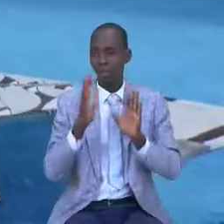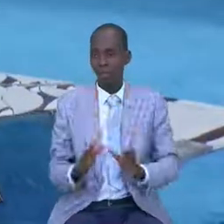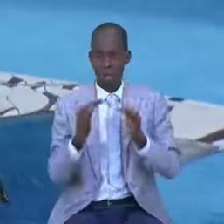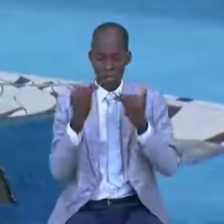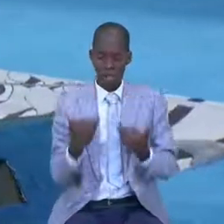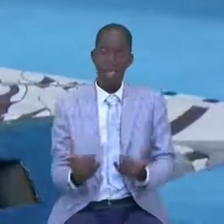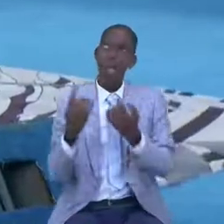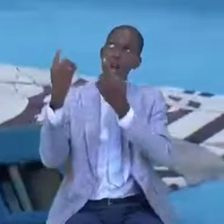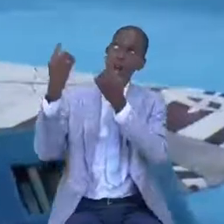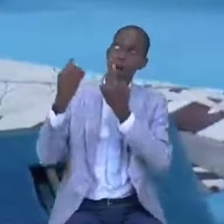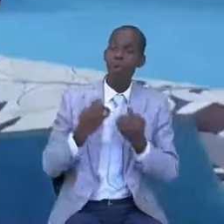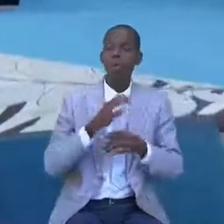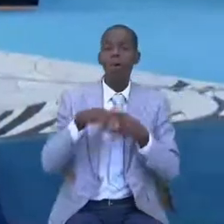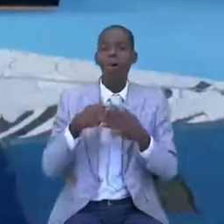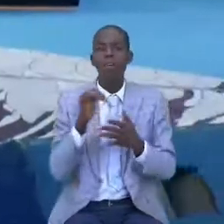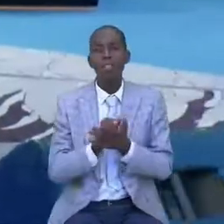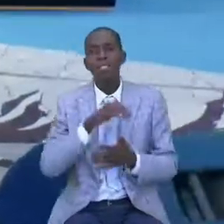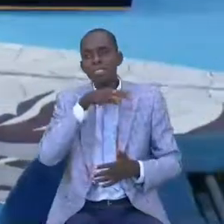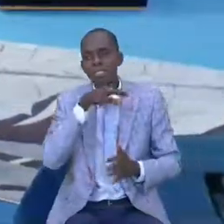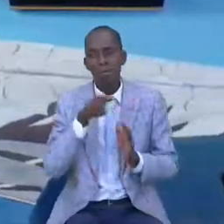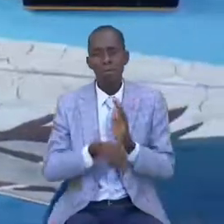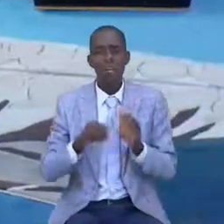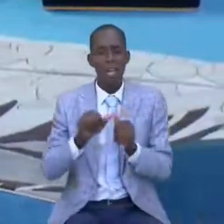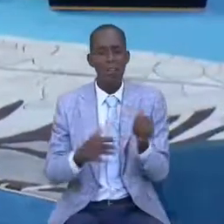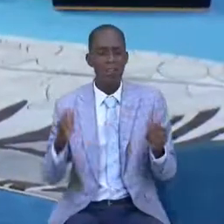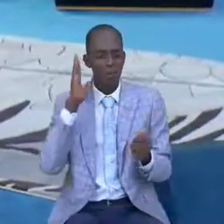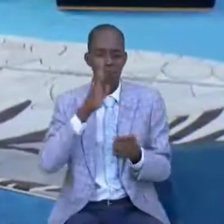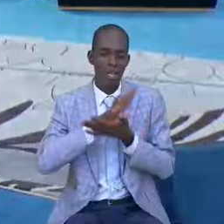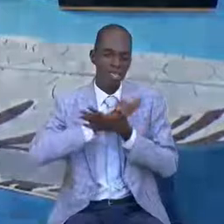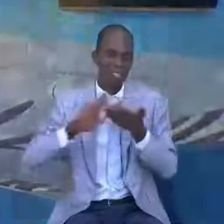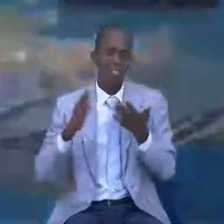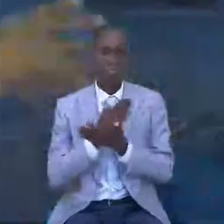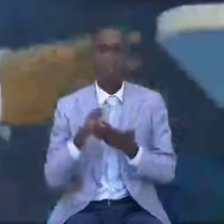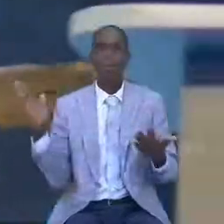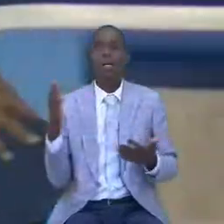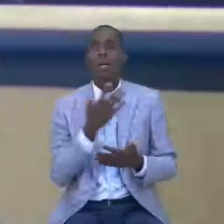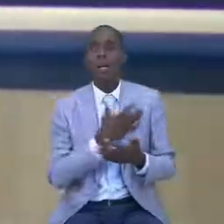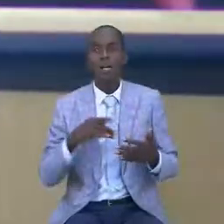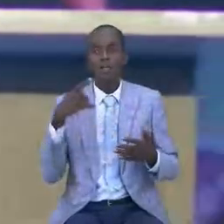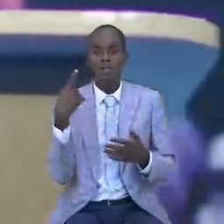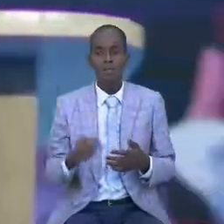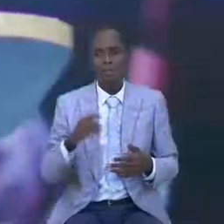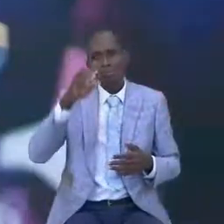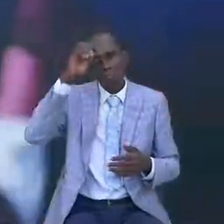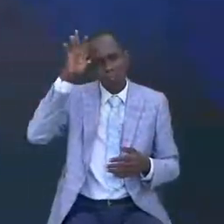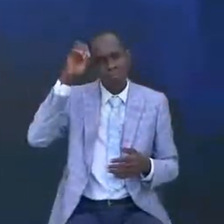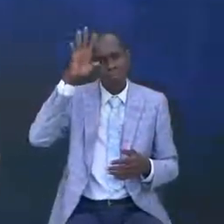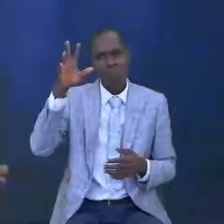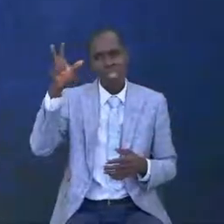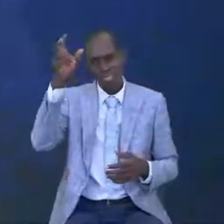Sauveur, Christ le Rédempteur, il est maintenant arrivé et toute cette souillure, tout sera